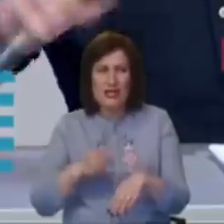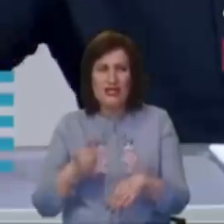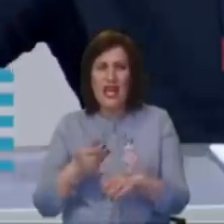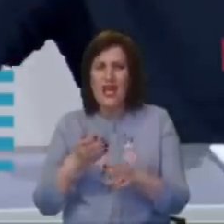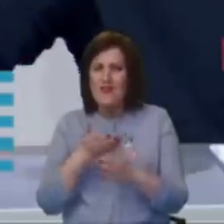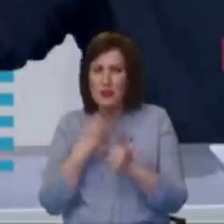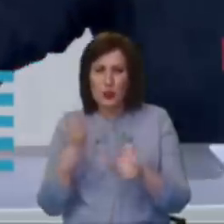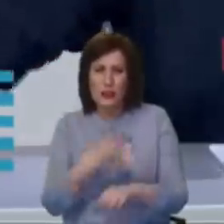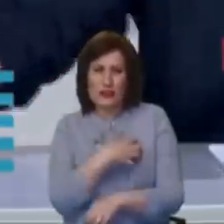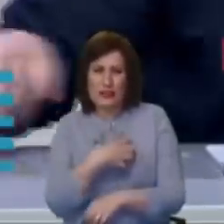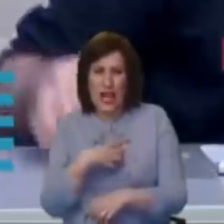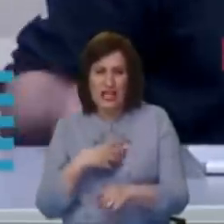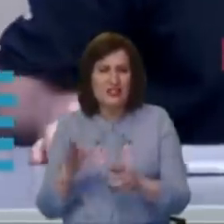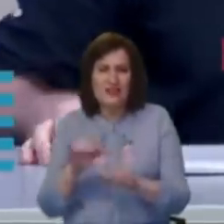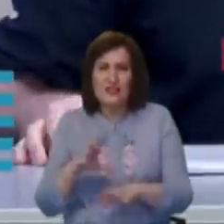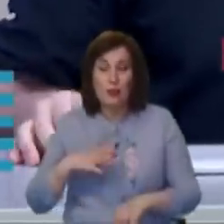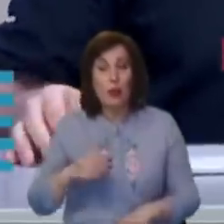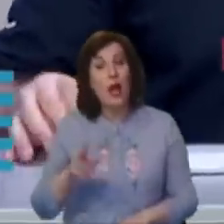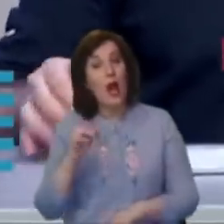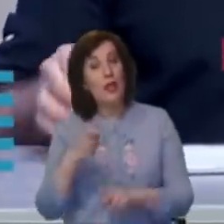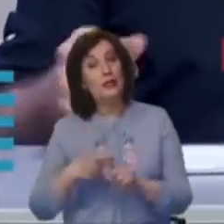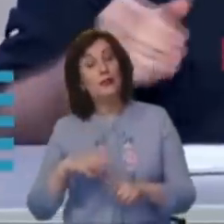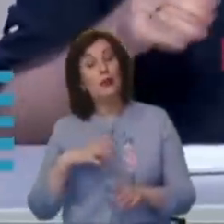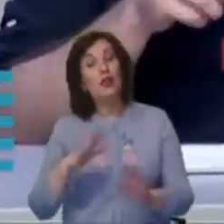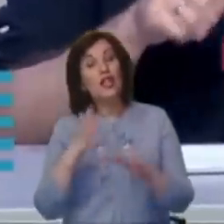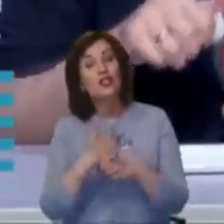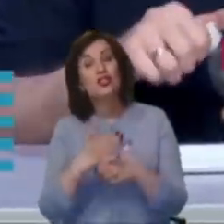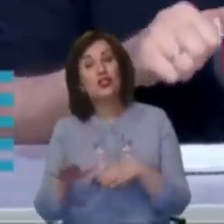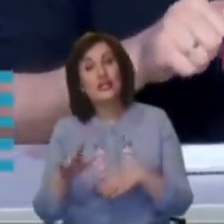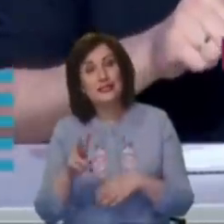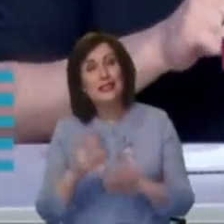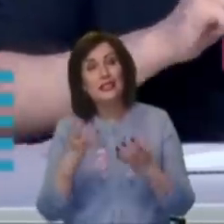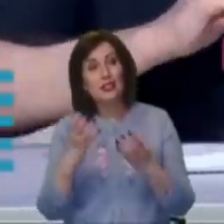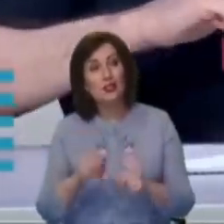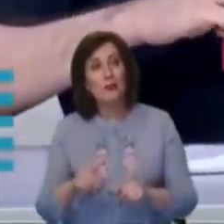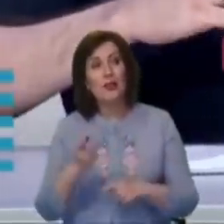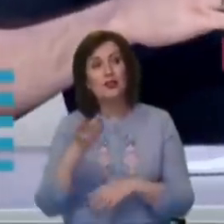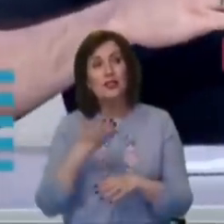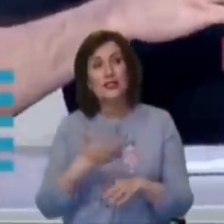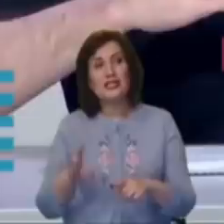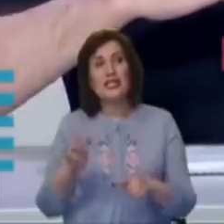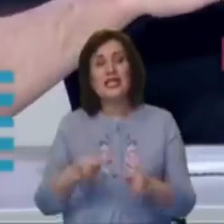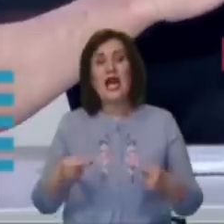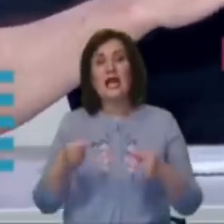було. Але це була лише частина, ще перша частина якраз